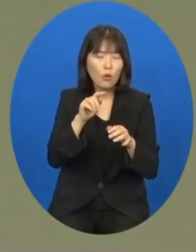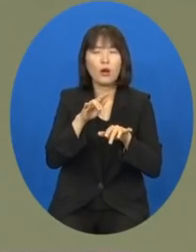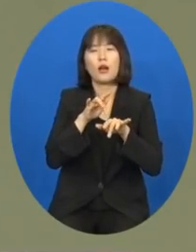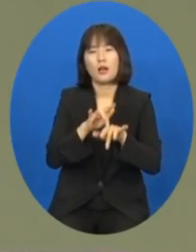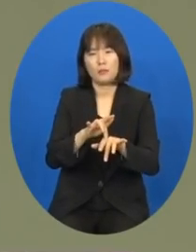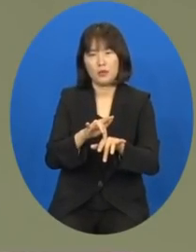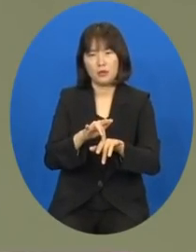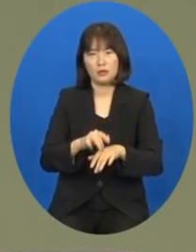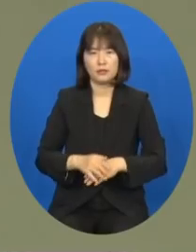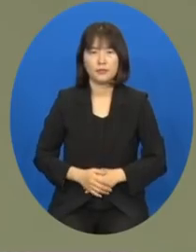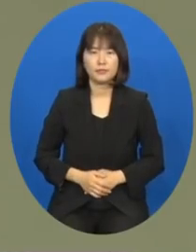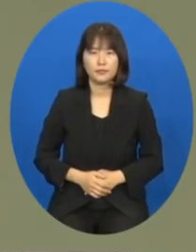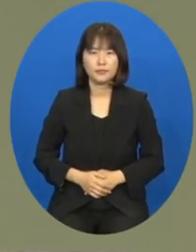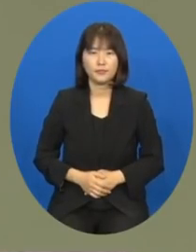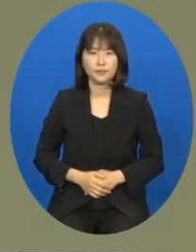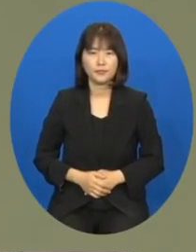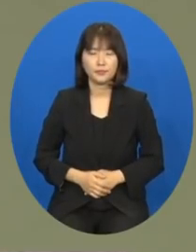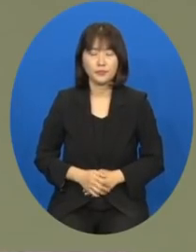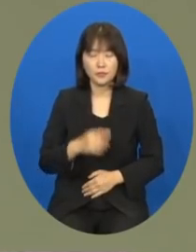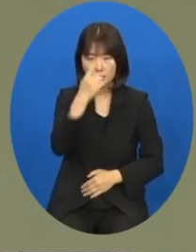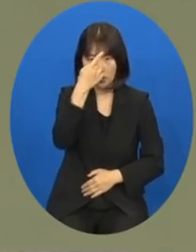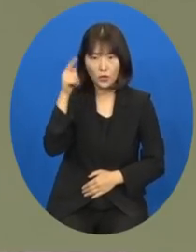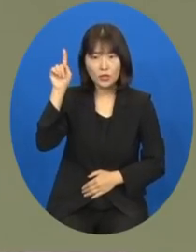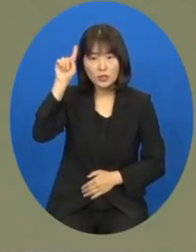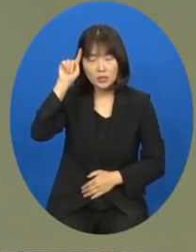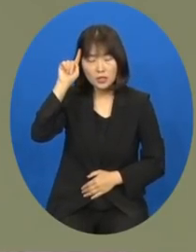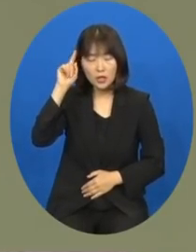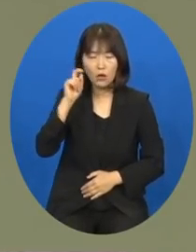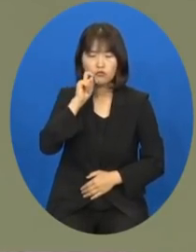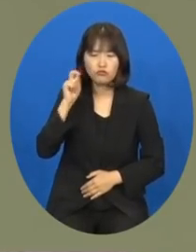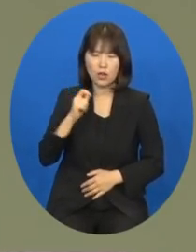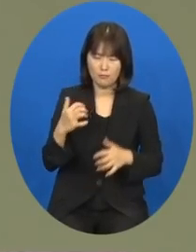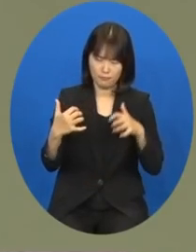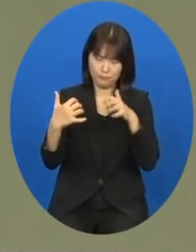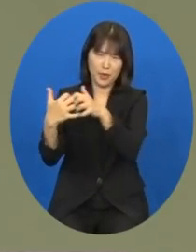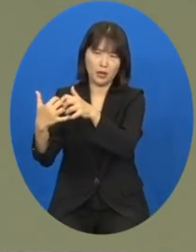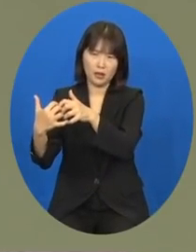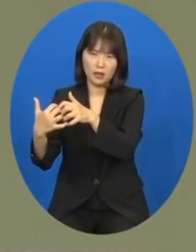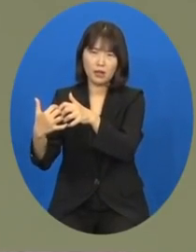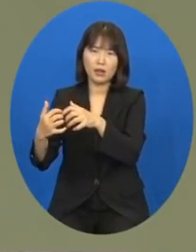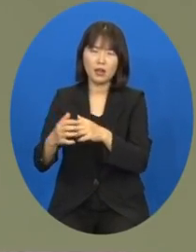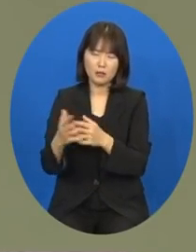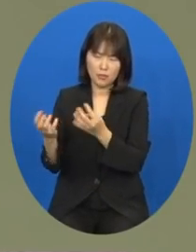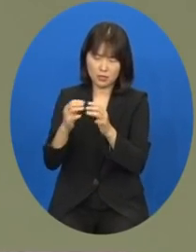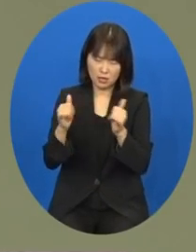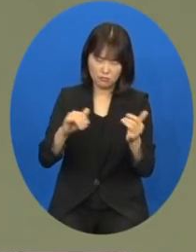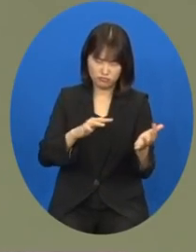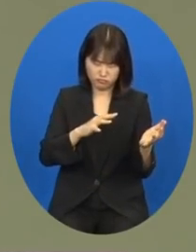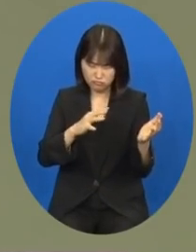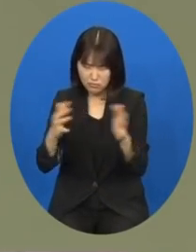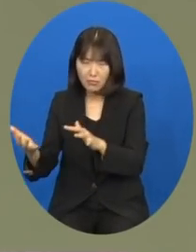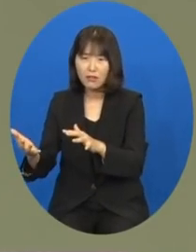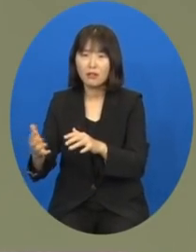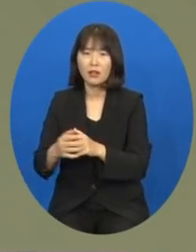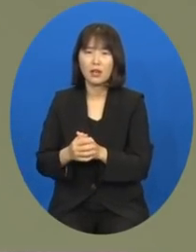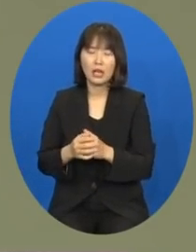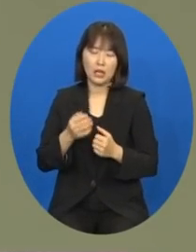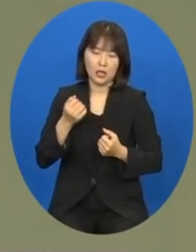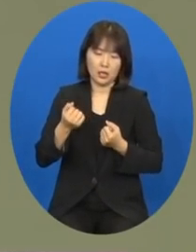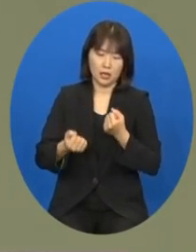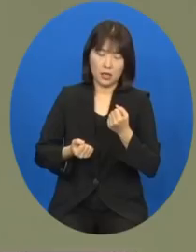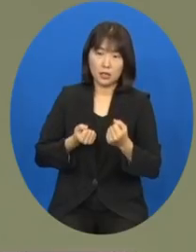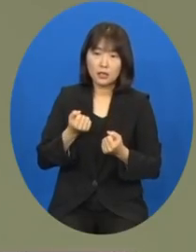아닙니다 러시아가 브라인 a 친공 했읍니다 얼마나 많은 이들이 죽어 가고 있는지 몰라요 자전거를 타던